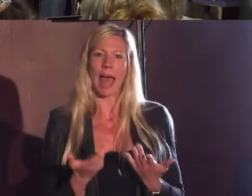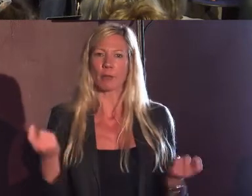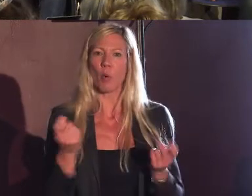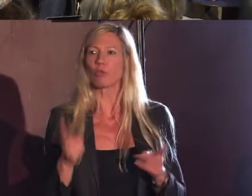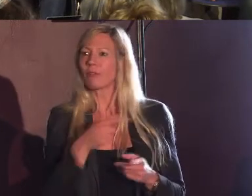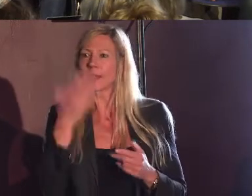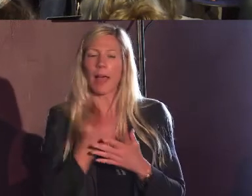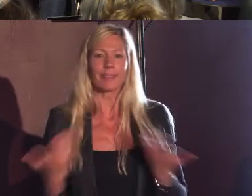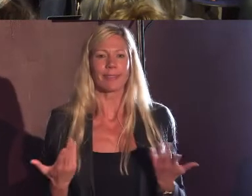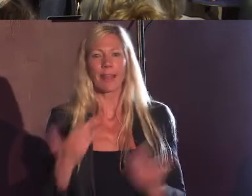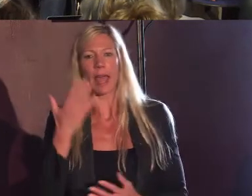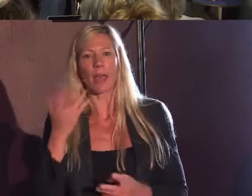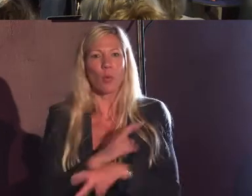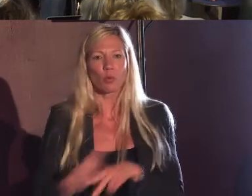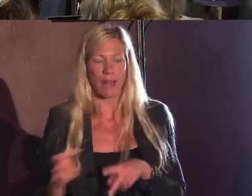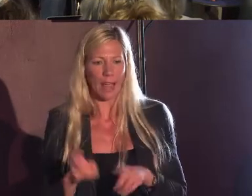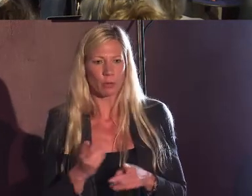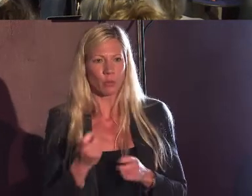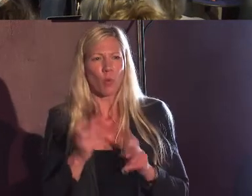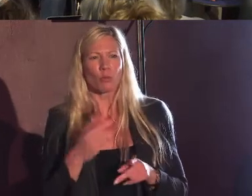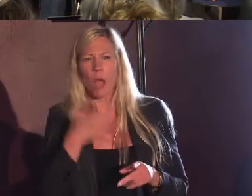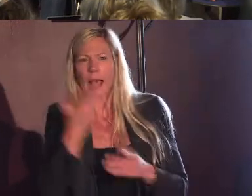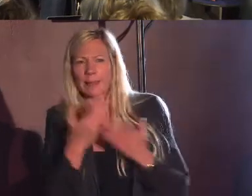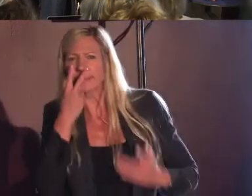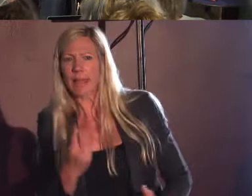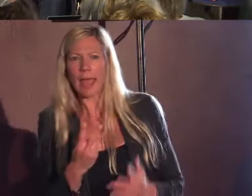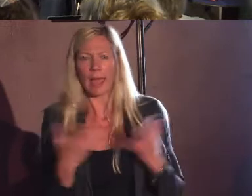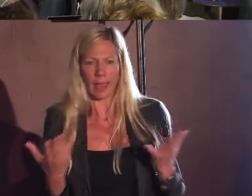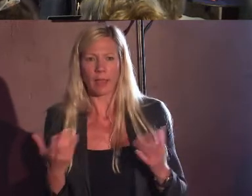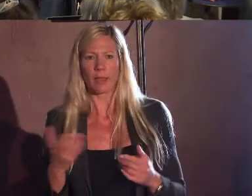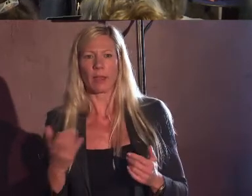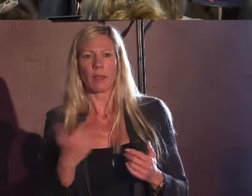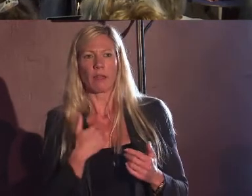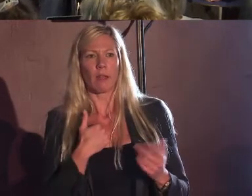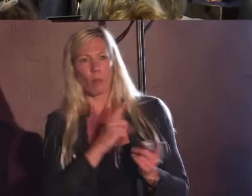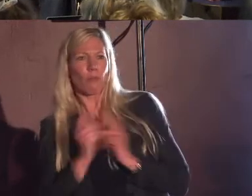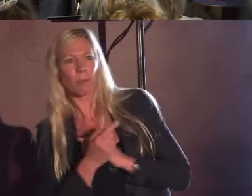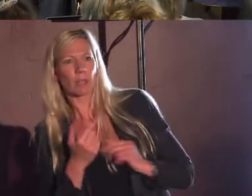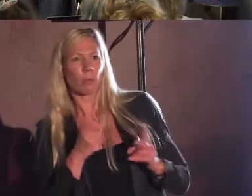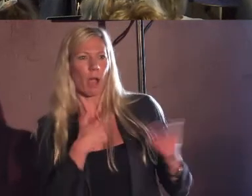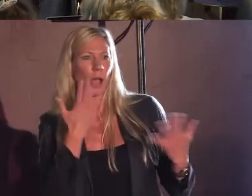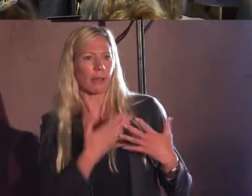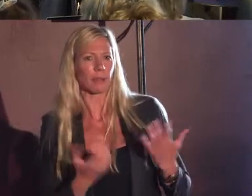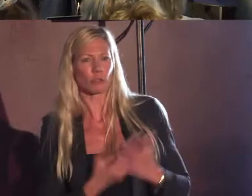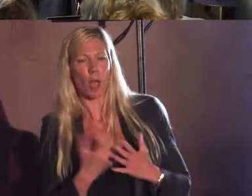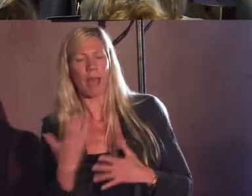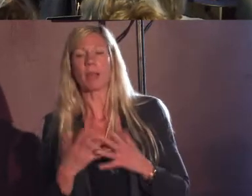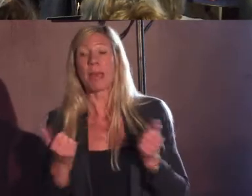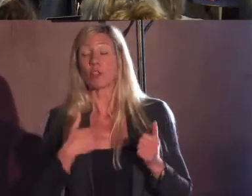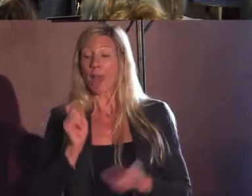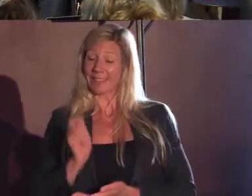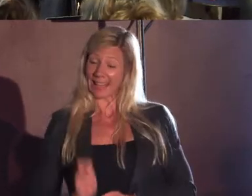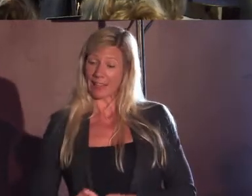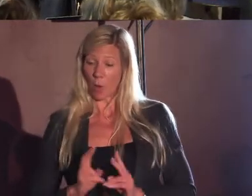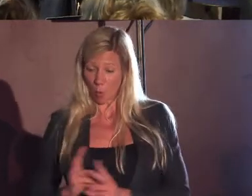kan kontrollera, någonting vi inte ens kan se. Vi måste gå förbi det vi liksom kan skapa. Jag tecknar en del givetvis, men